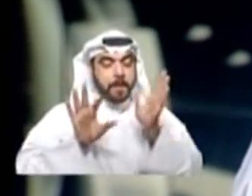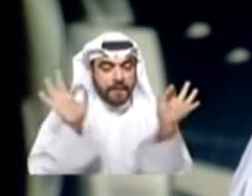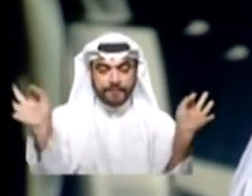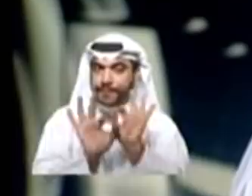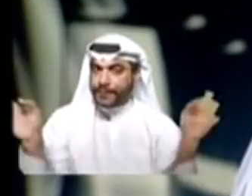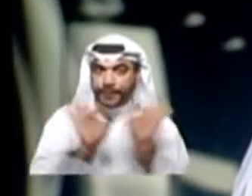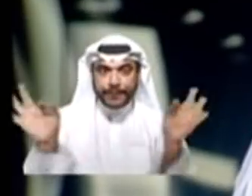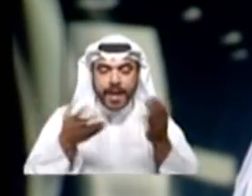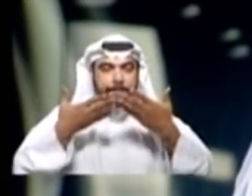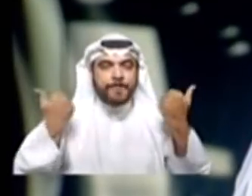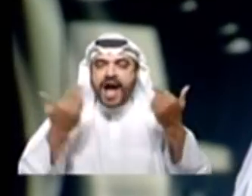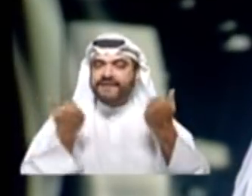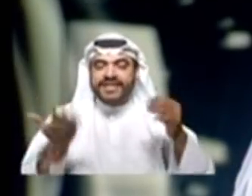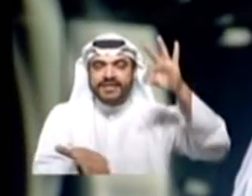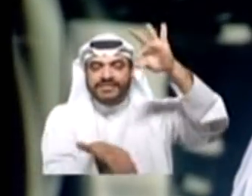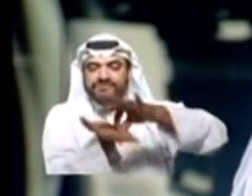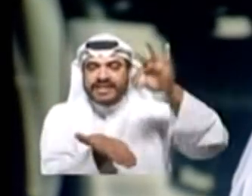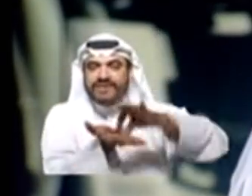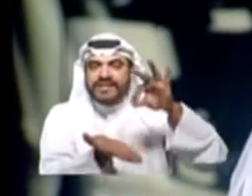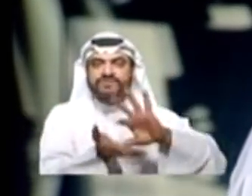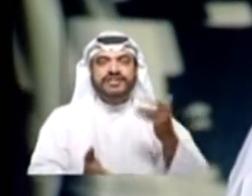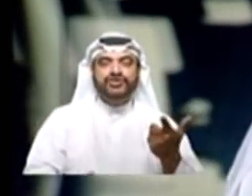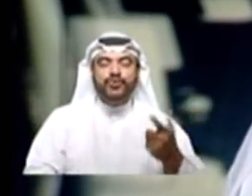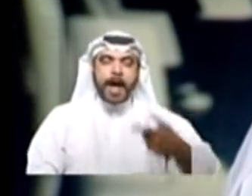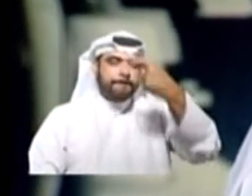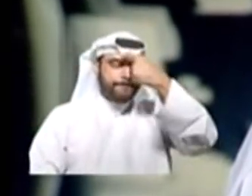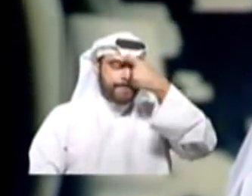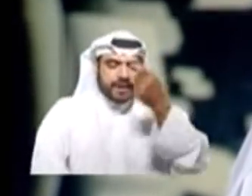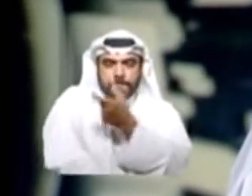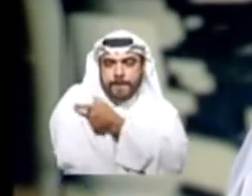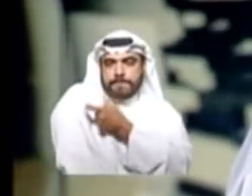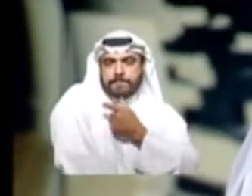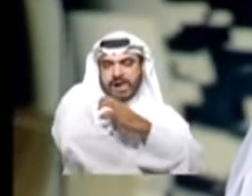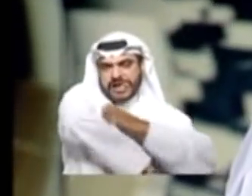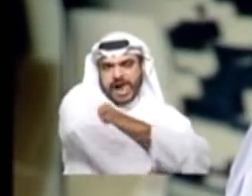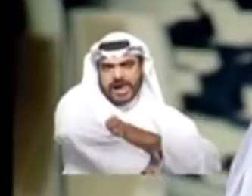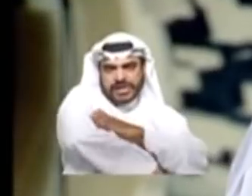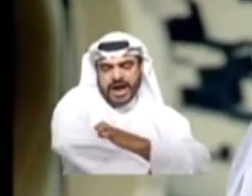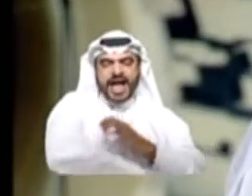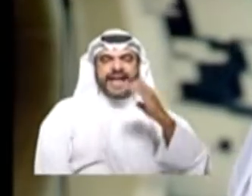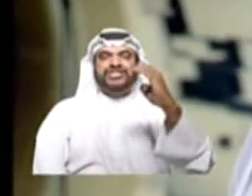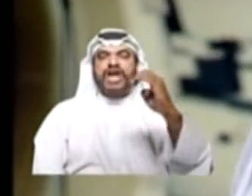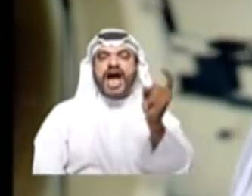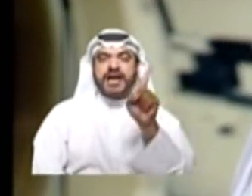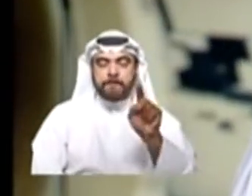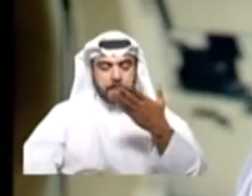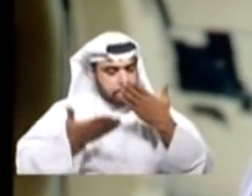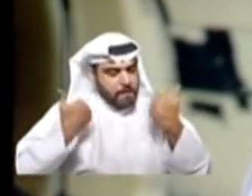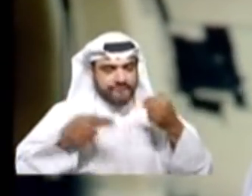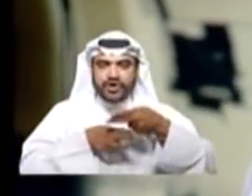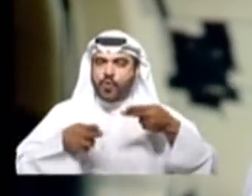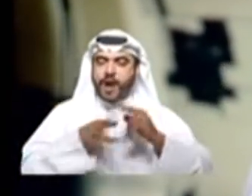تسجل أي حالات غير طبيعية لمرض الجرب، وإنما أشيع عن تفشي هذا المرض غير